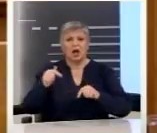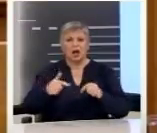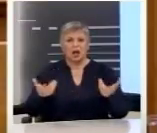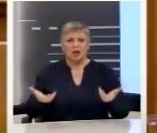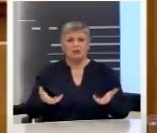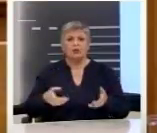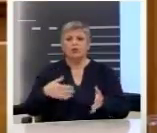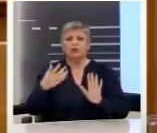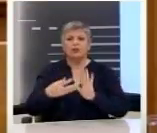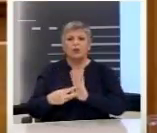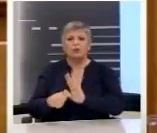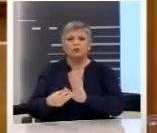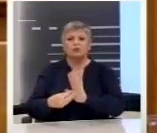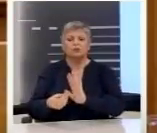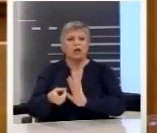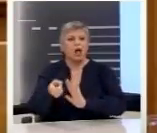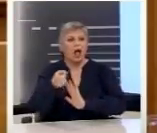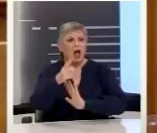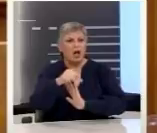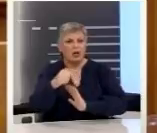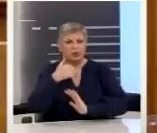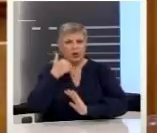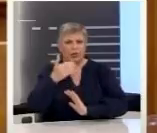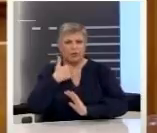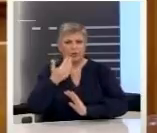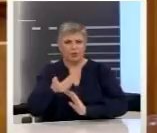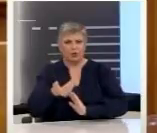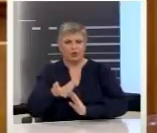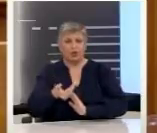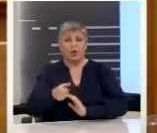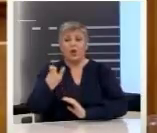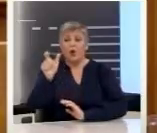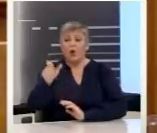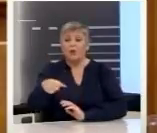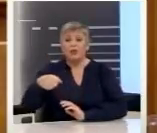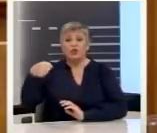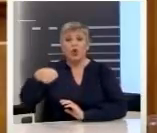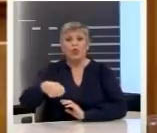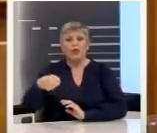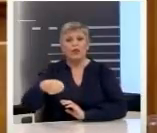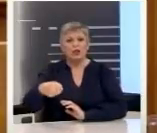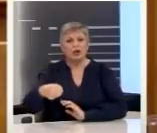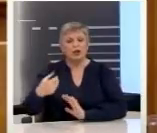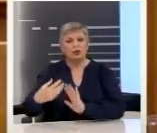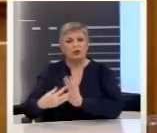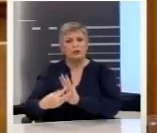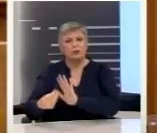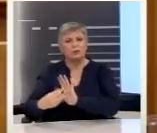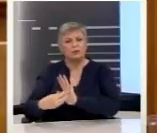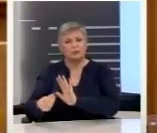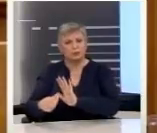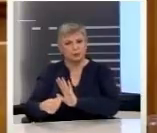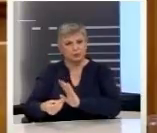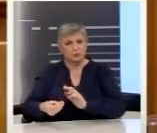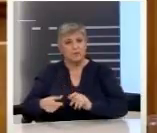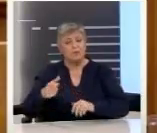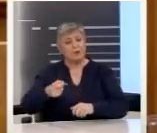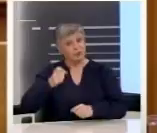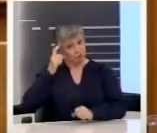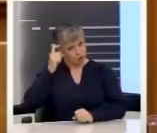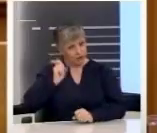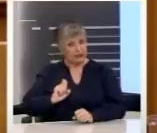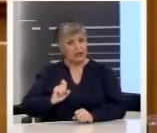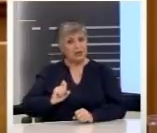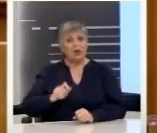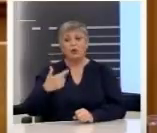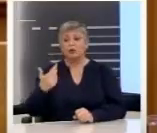κανένα άλλο πρόσωπο παρά μόνο τον ίδιο. Και συνεχίζει. Και ενώ γνώριζα ότι η συνομιλία μου αυτή έλαβε χώρα αποκλειστικά λόγω της ιδιότητάς του ως πλειοψηφίου